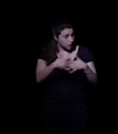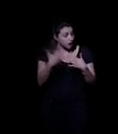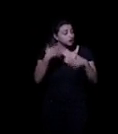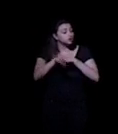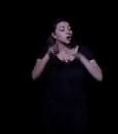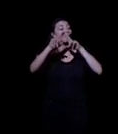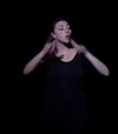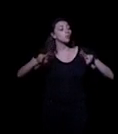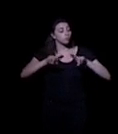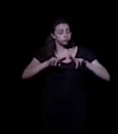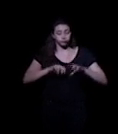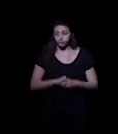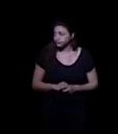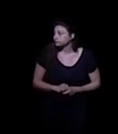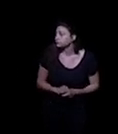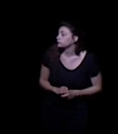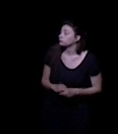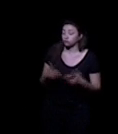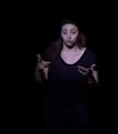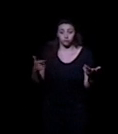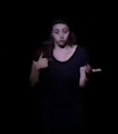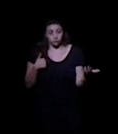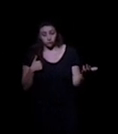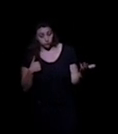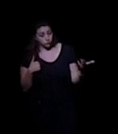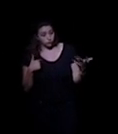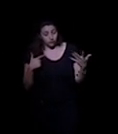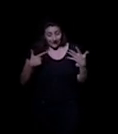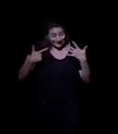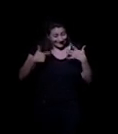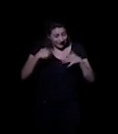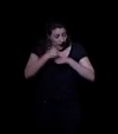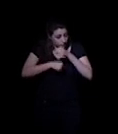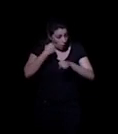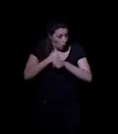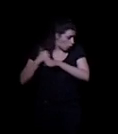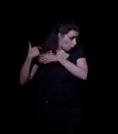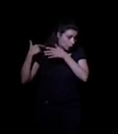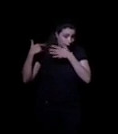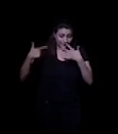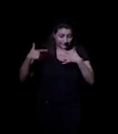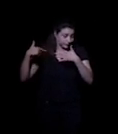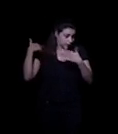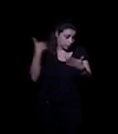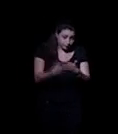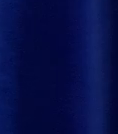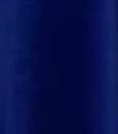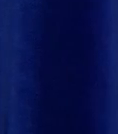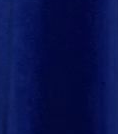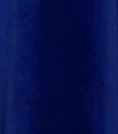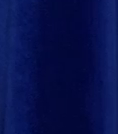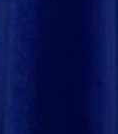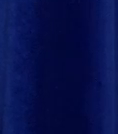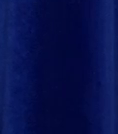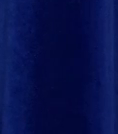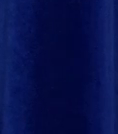Alors, je n'ai pas commencé finalement pour faire des moteurs, hein, ni des ponts d'ailleurs. Donc Renault ne s'est toujours pas lancé dans la construction, pas de scoop.